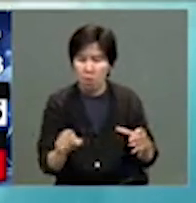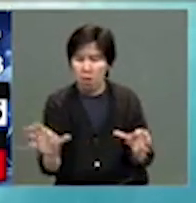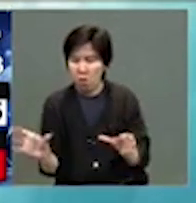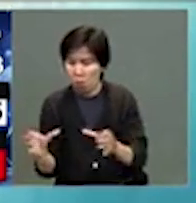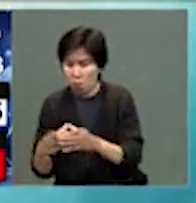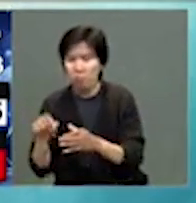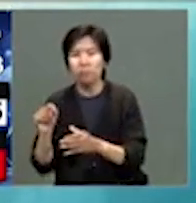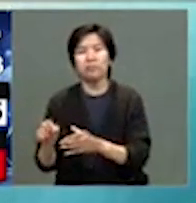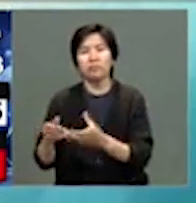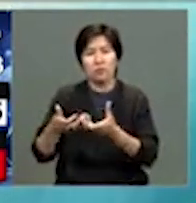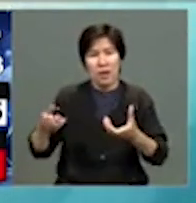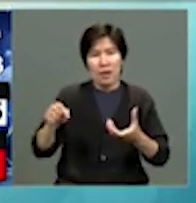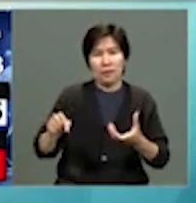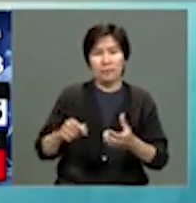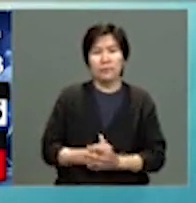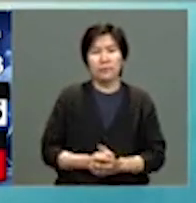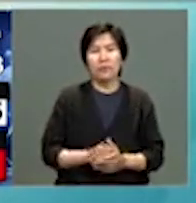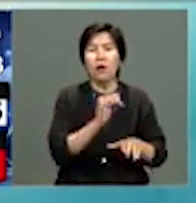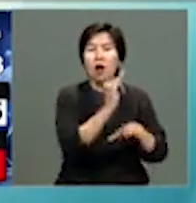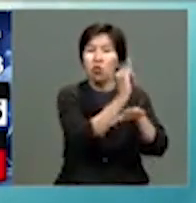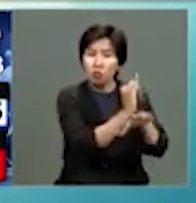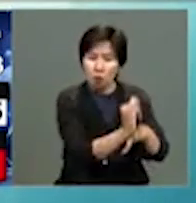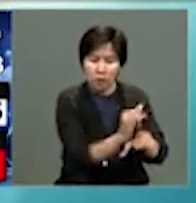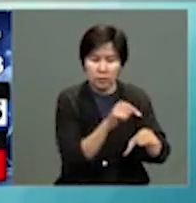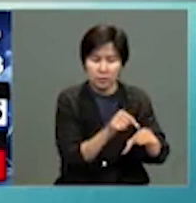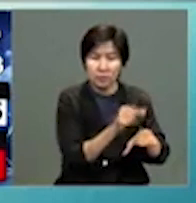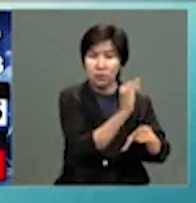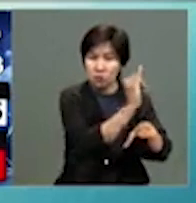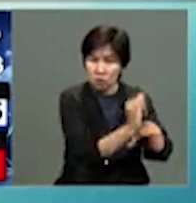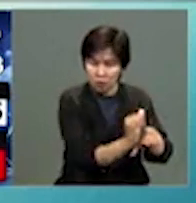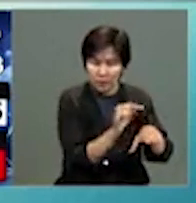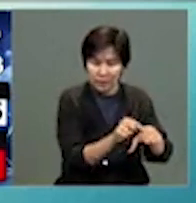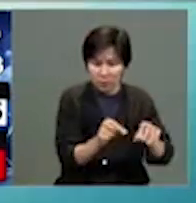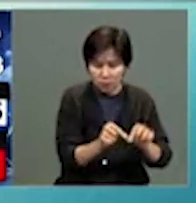ถ้าเป็นครูพี่เลี้ยงหรือครูที่ดูแลด้านนี้เพราะฉันมาตรฐานตรงนี้นะครับต่างกระทรวงสาธารณสุขโดยกรมอนามัยอยากให้มีมาตรฐานมากๆเพราะฉะนั้นคนที่จะต้องมาด้านนี้จะเห็นวงกลมซ้ายมือด้านล่างเนี่ยนะครับผู้ผ่านผู้ดูแลต้องผ่านการอบรมหลักสูตรพัฒนาเด็กปฐมวัยและการป้องกันควบคุมโรคด้วยหญิงมันก็เป็นกฎหมายไปตั้งนานแล้วนะครับตอนนี้แต่ตอนนี้ก็คงจะต้องมาทำให้ชัดเจนขึ้นแยกกลุ่มเด็กเล็กผู้ตามอายุผู้ดูแลห่างกันเวลานอนนะครับ1เตียงต่อมากกว่า 1เมตรแล้วก็ผู้ดูแลตามสัดส่วนกับอ่าเด็กเนี่ยนะครับต้องตามมาตรฐานที่กำหนดหรืออาจจะกับผู้สูงอายุด้วยอันนี้มาตรการนี้ก็จะทำให้เราสามารถที่จะมั่นใจได้นะครับว่าลูกของท่านเมื่อไปส่ง